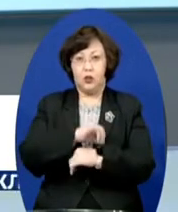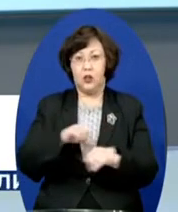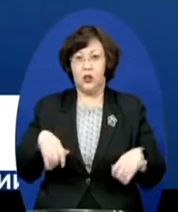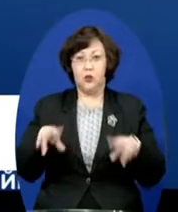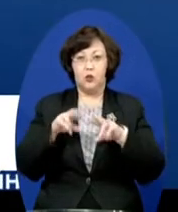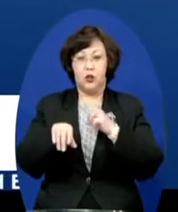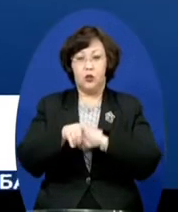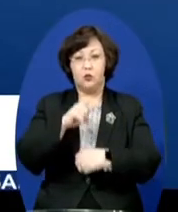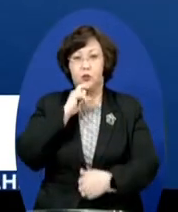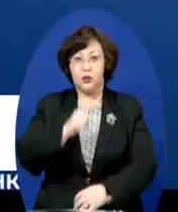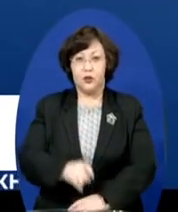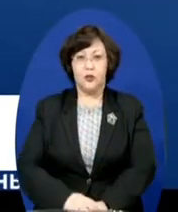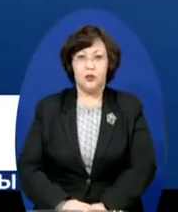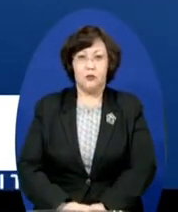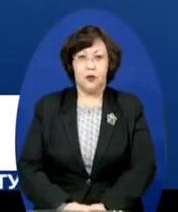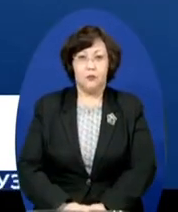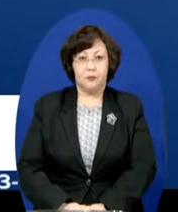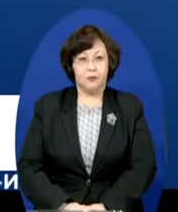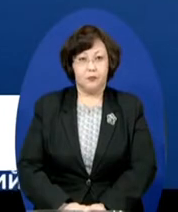илэрхийлсэн байна.